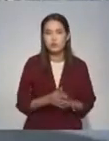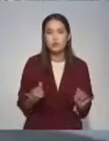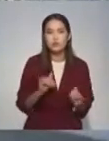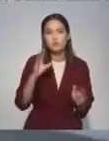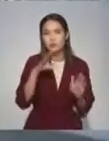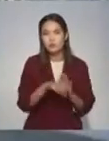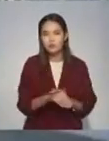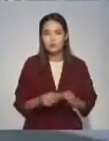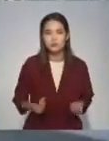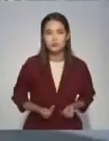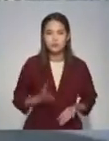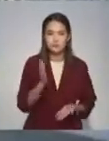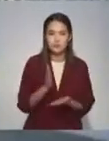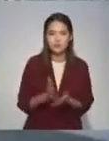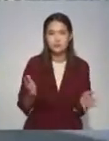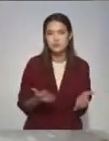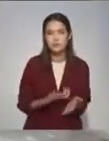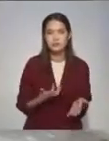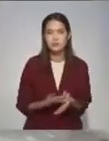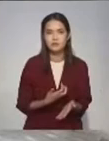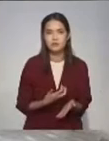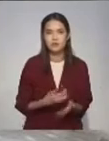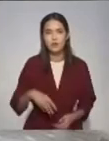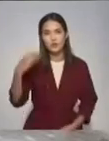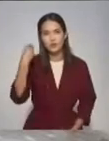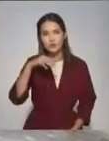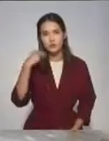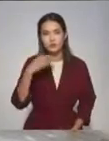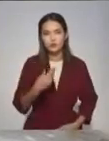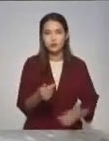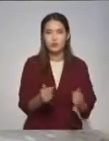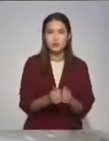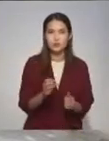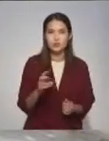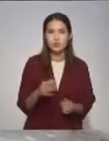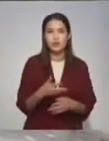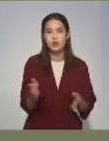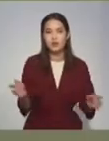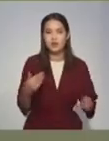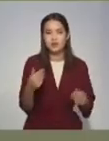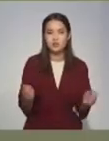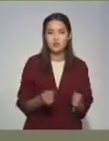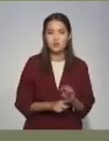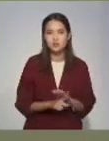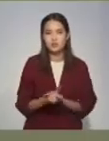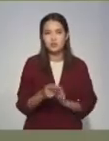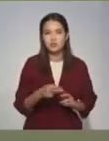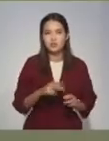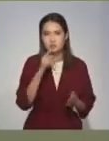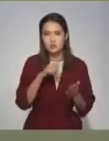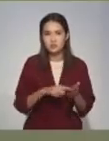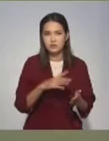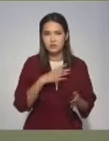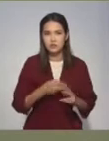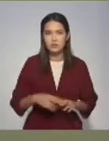түнеп жатқандары да белгісіз. Түркістандық Әсемгүлдің жанұясы ащы судың кесірінен ойран бола жаздады. Күйеуі